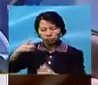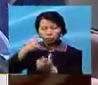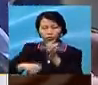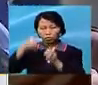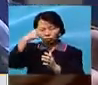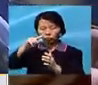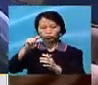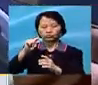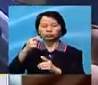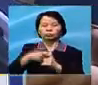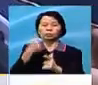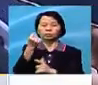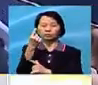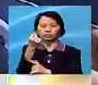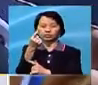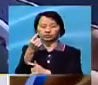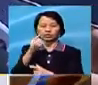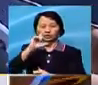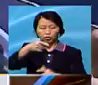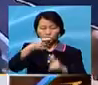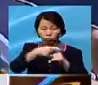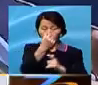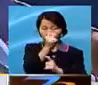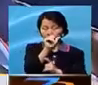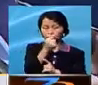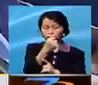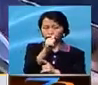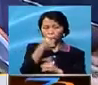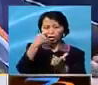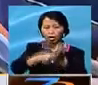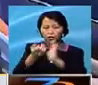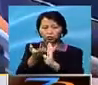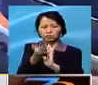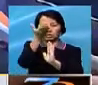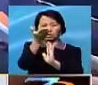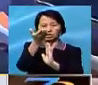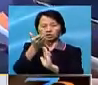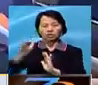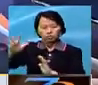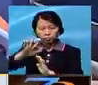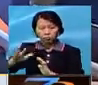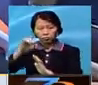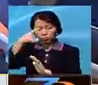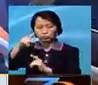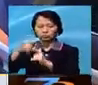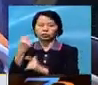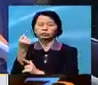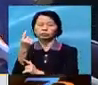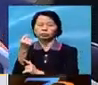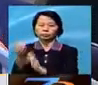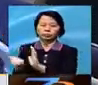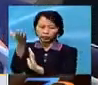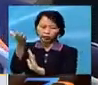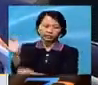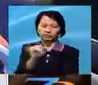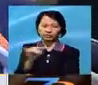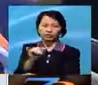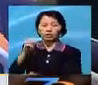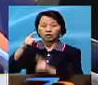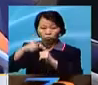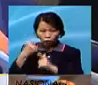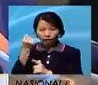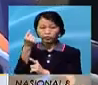November. Dalam bulan Oktober, harga meningkat. Jadi average itu diguna pakai untuk bulan November. No bulan